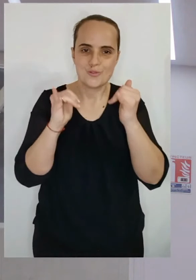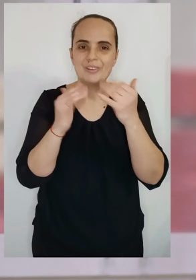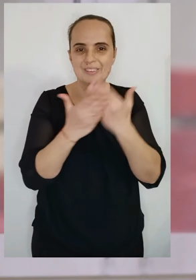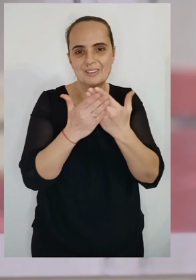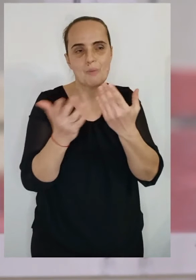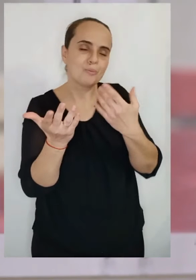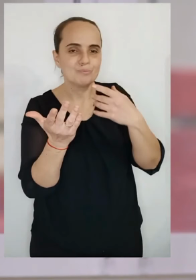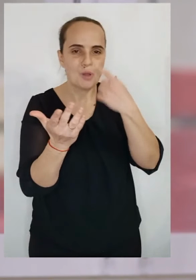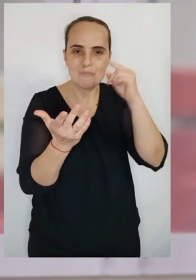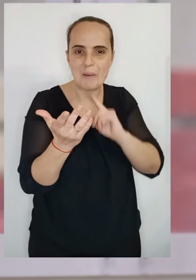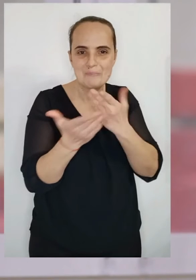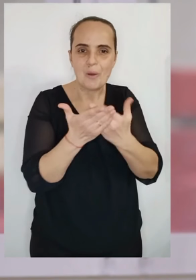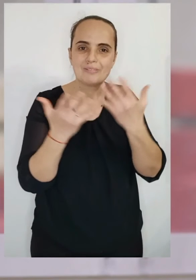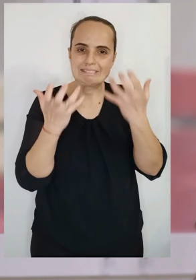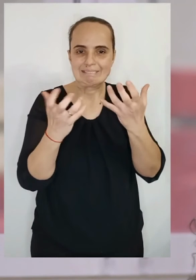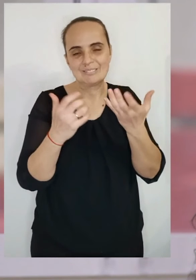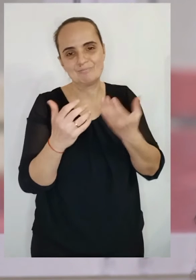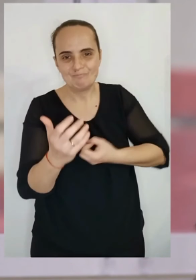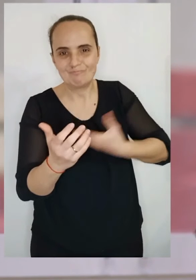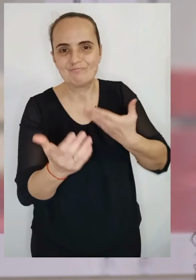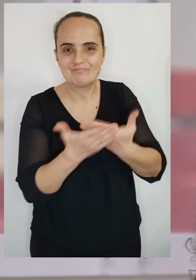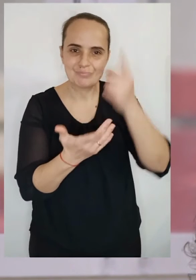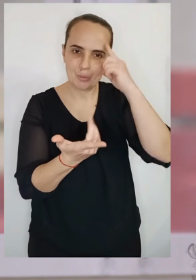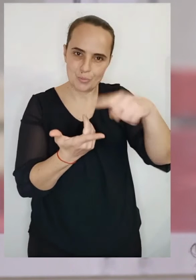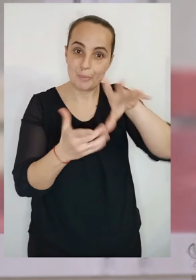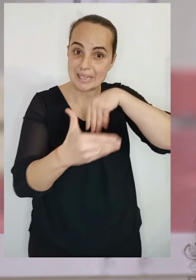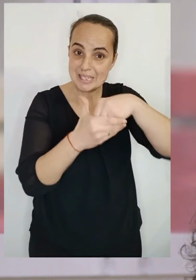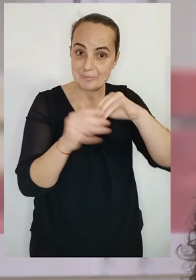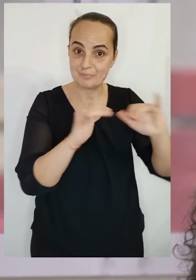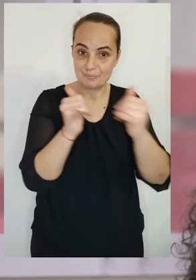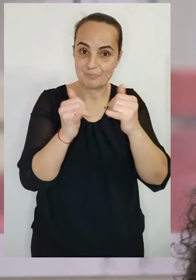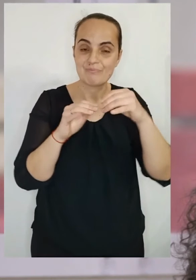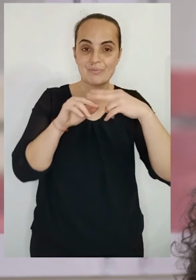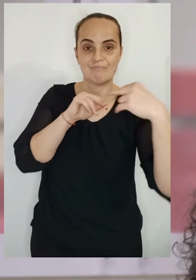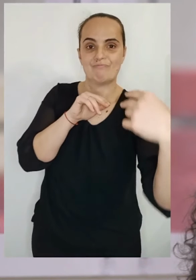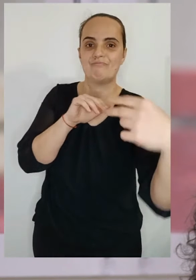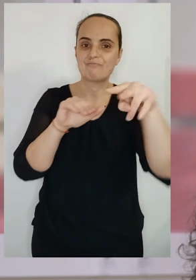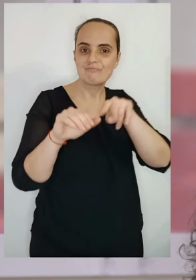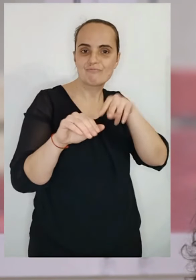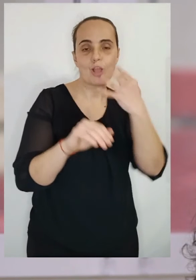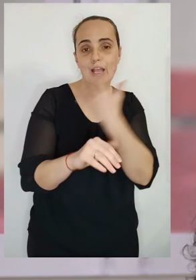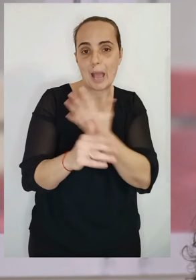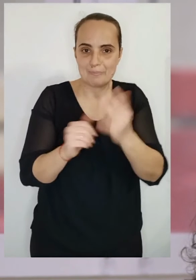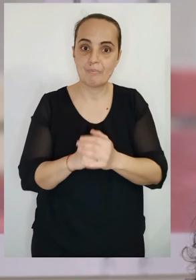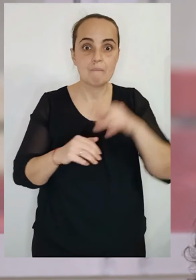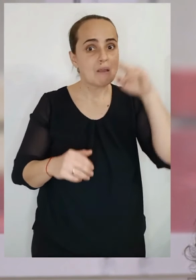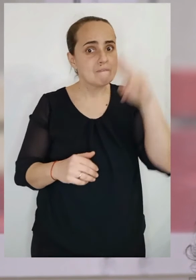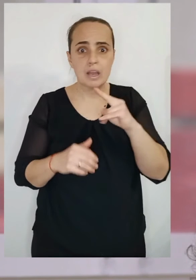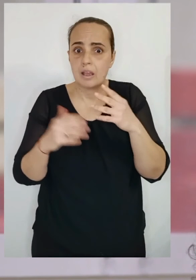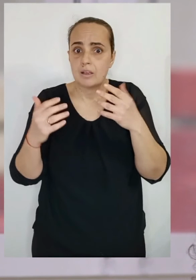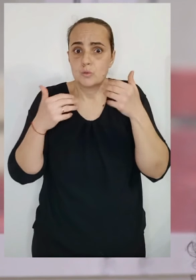quoi. Mais bon, je revendique. Et en tout cas, c'est un vrai bonheur parce que du coup, c'est un